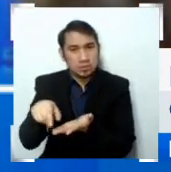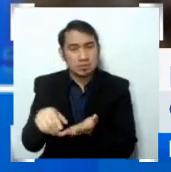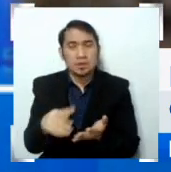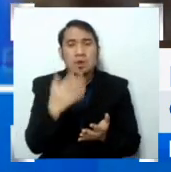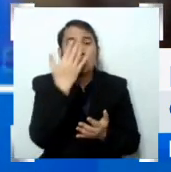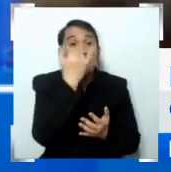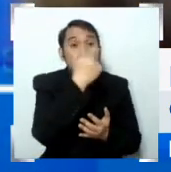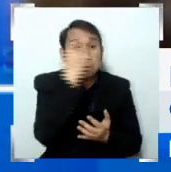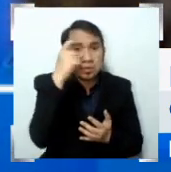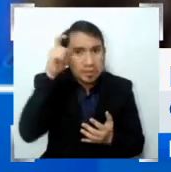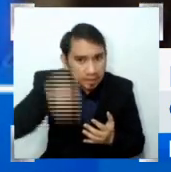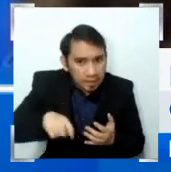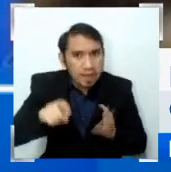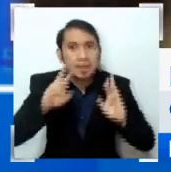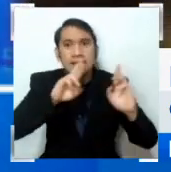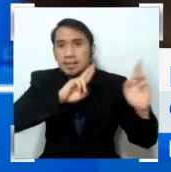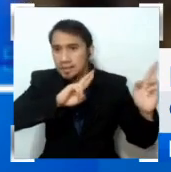ng